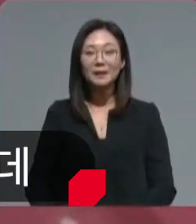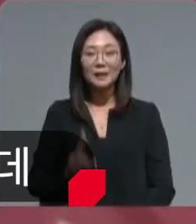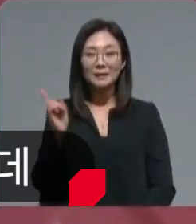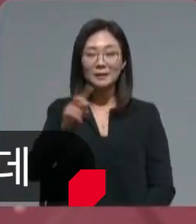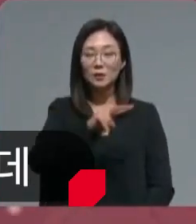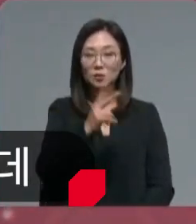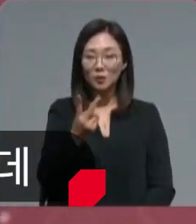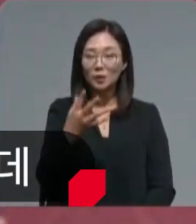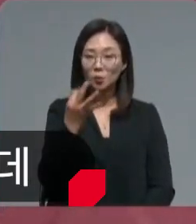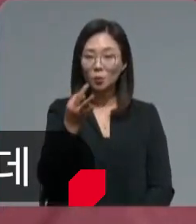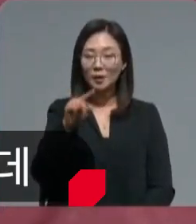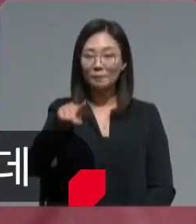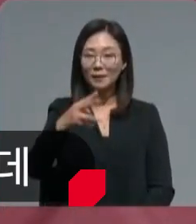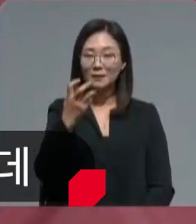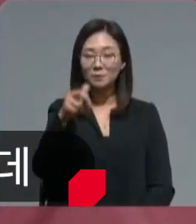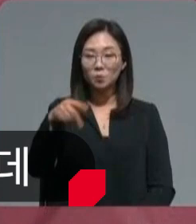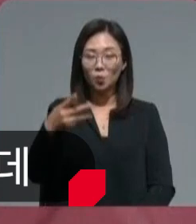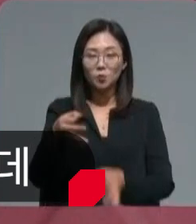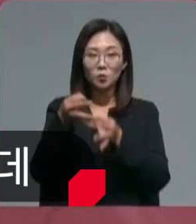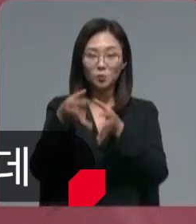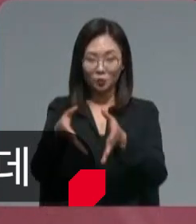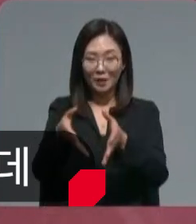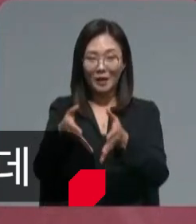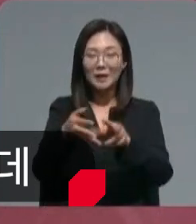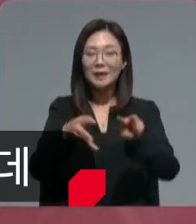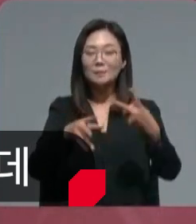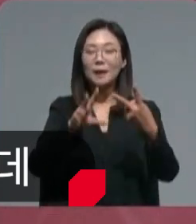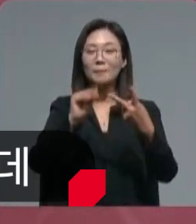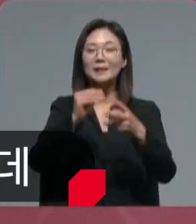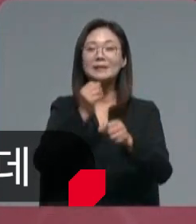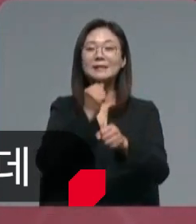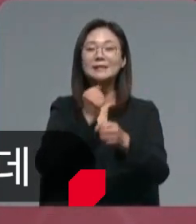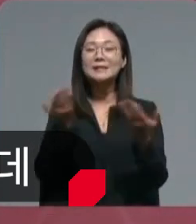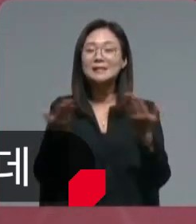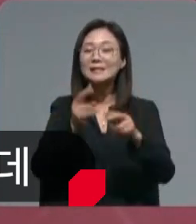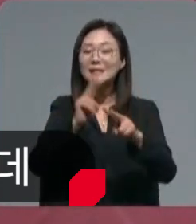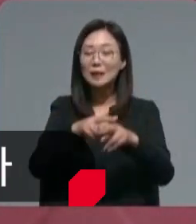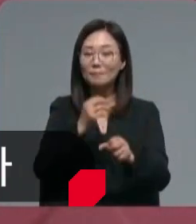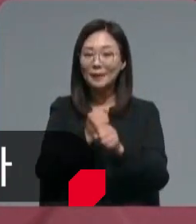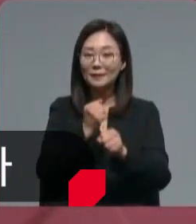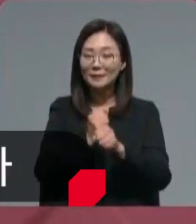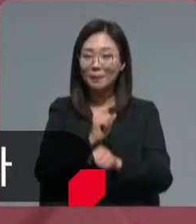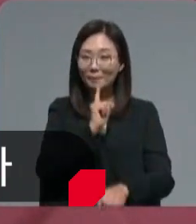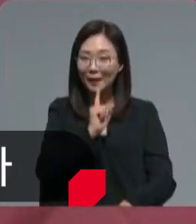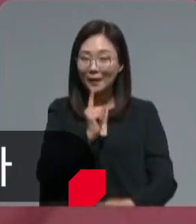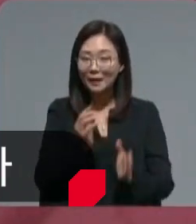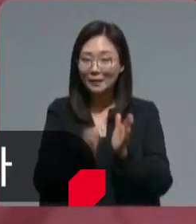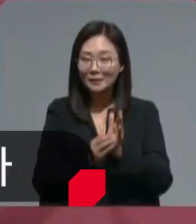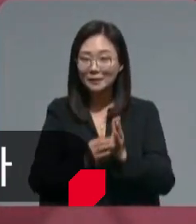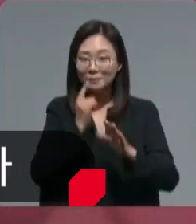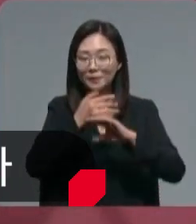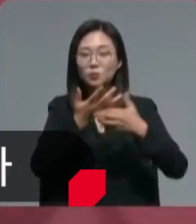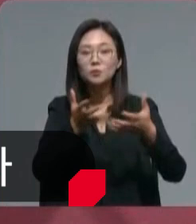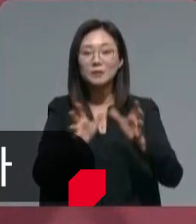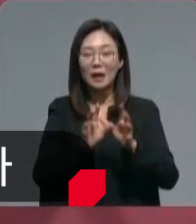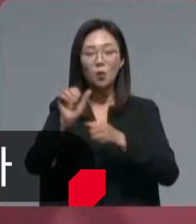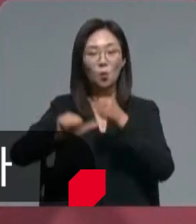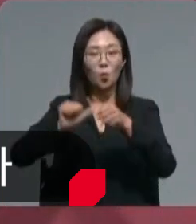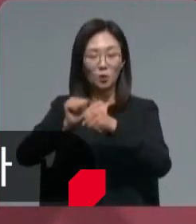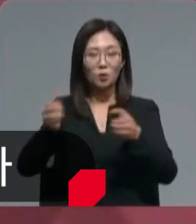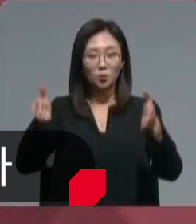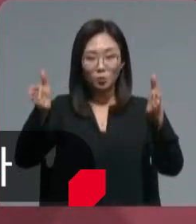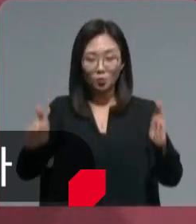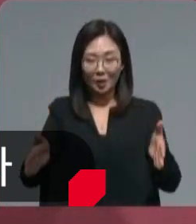전환에 135조 써서 200만 개 일자리를 만드시겠다고 했는데 네. 지금 이 민주당 정부 5년